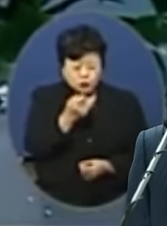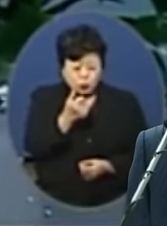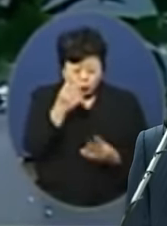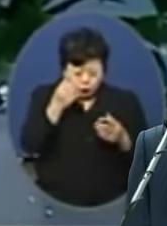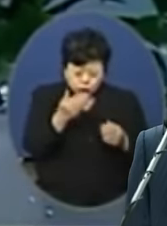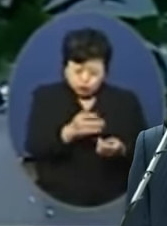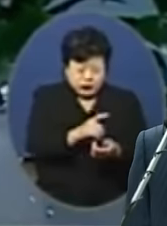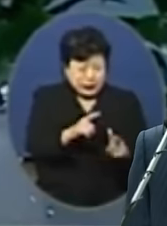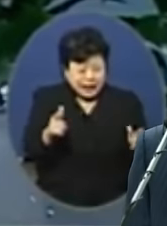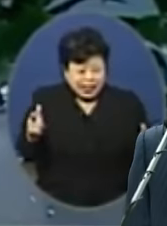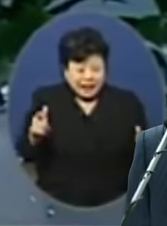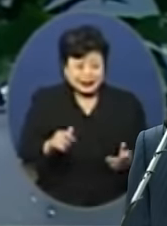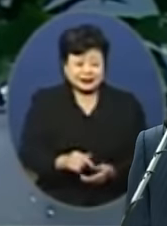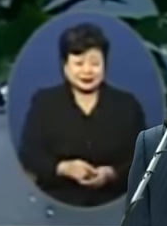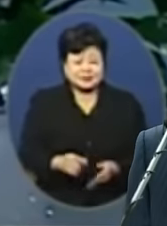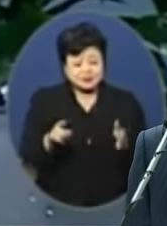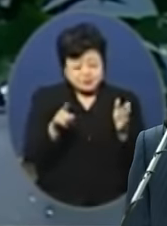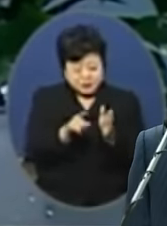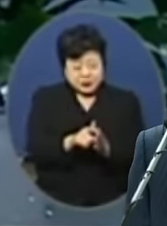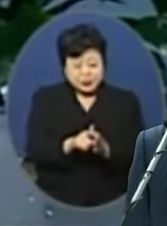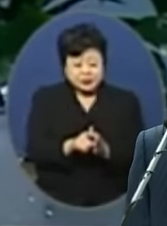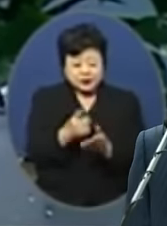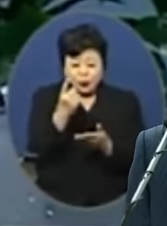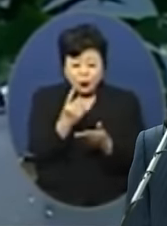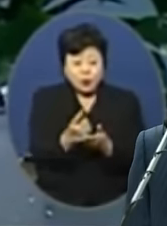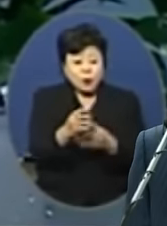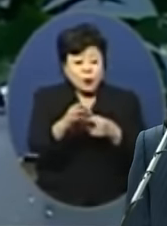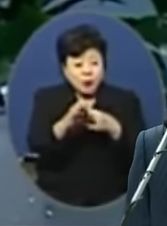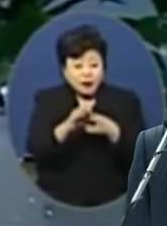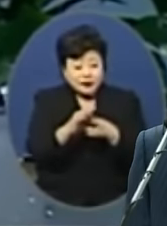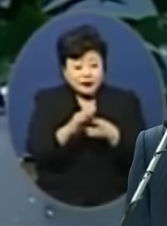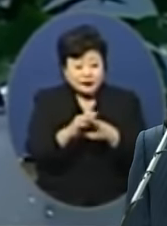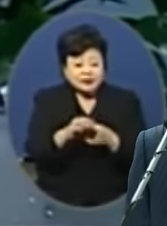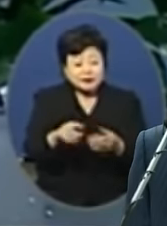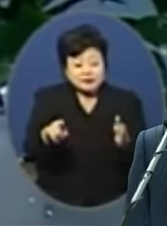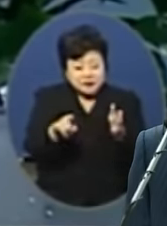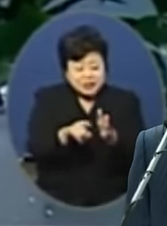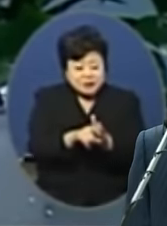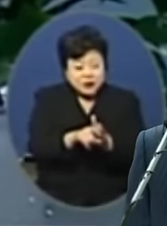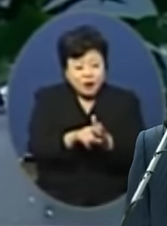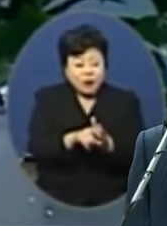않다. 오직 믿음으로 나오면 그 믿음으로